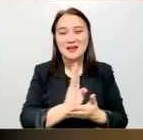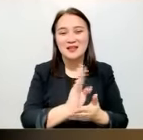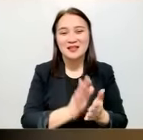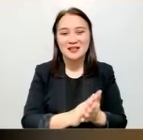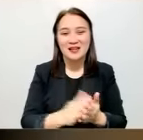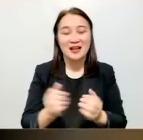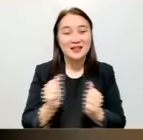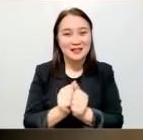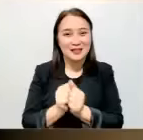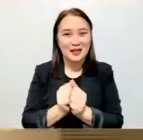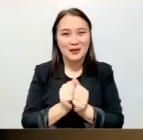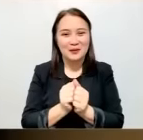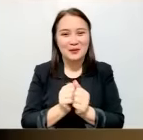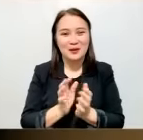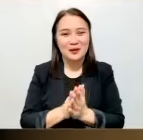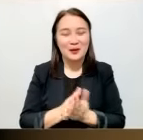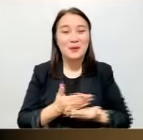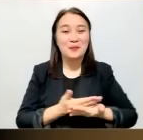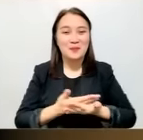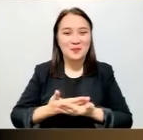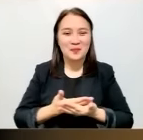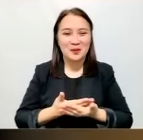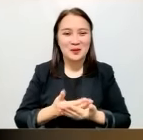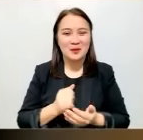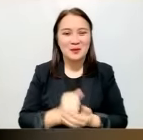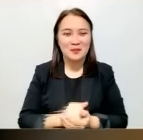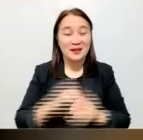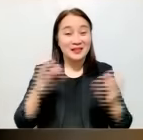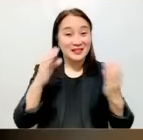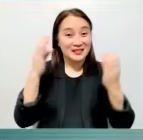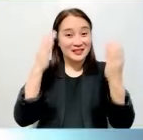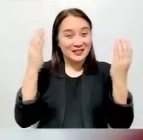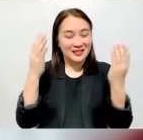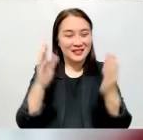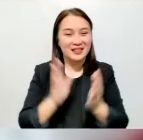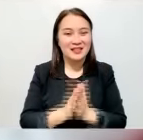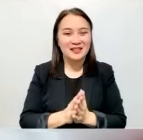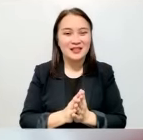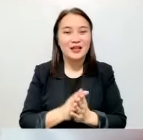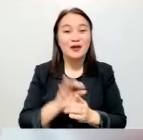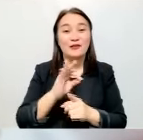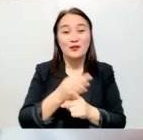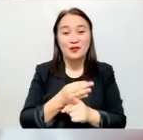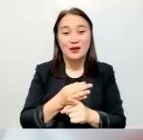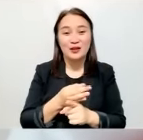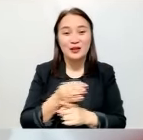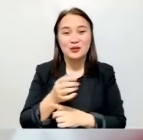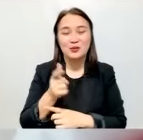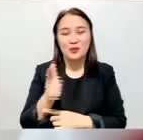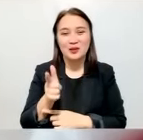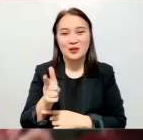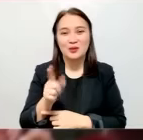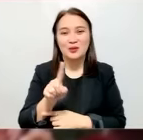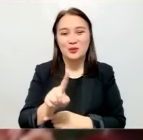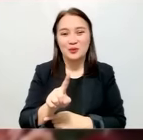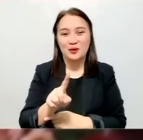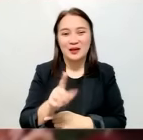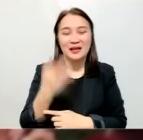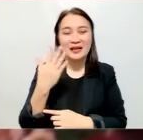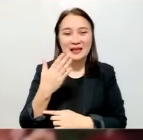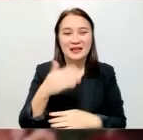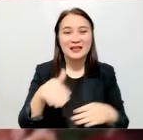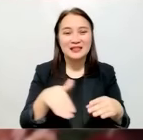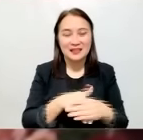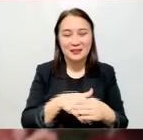Rosie. Ganito raw ang kanilang celebration nitong Valentine's Day. February 21, 2021, naganap ang civil wedding nila Jesse at